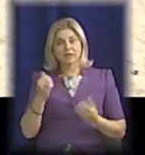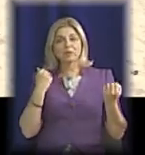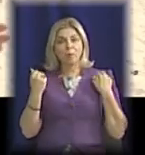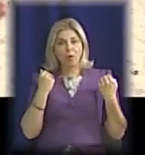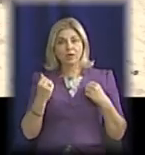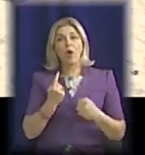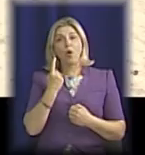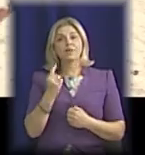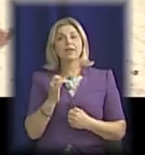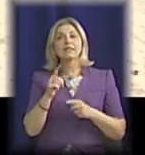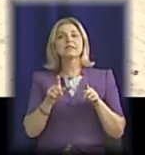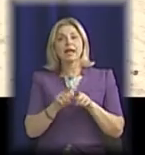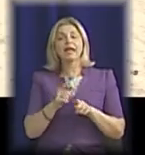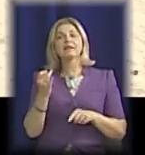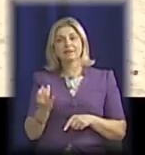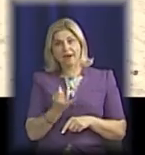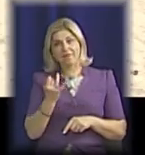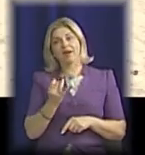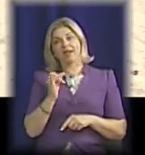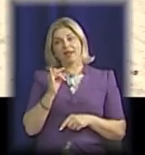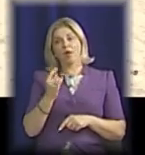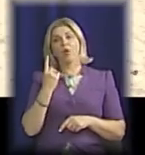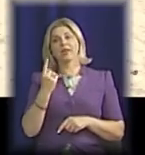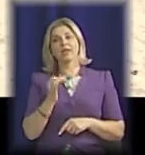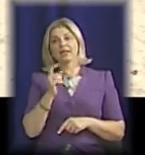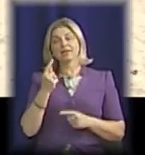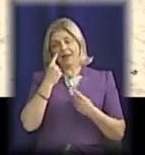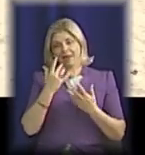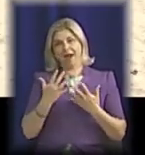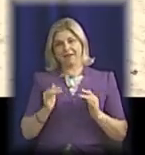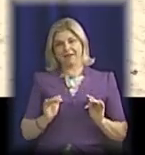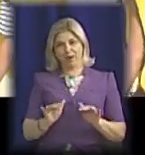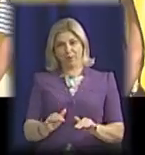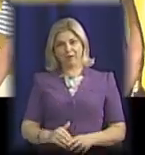з цікавіших та один з яскравіших заходів.